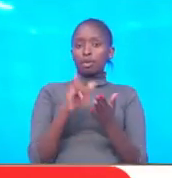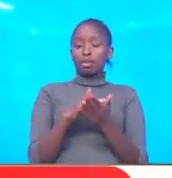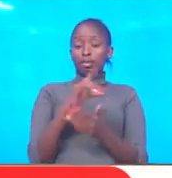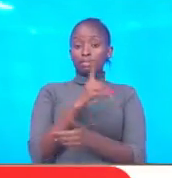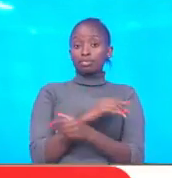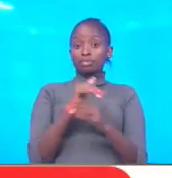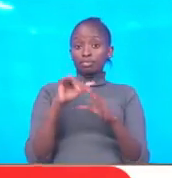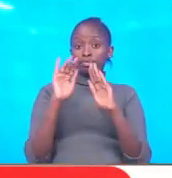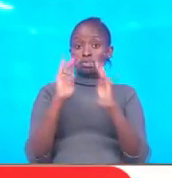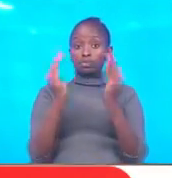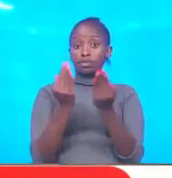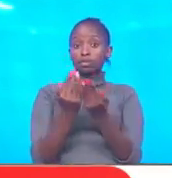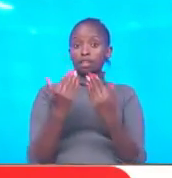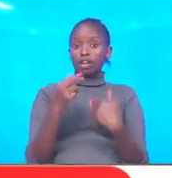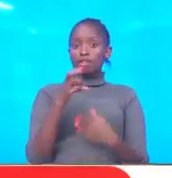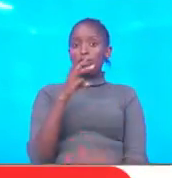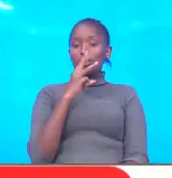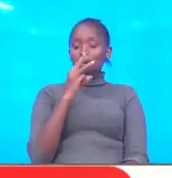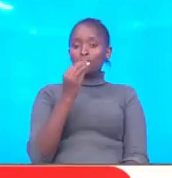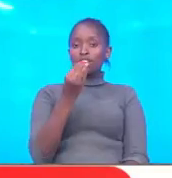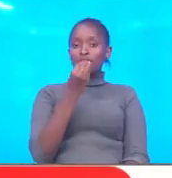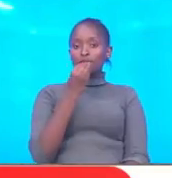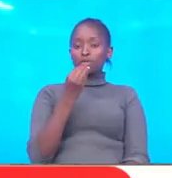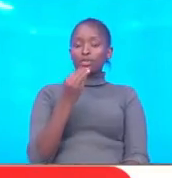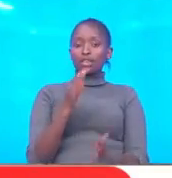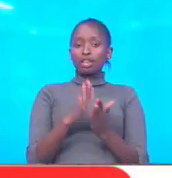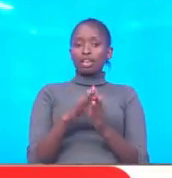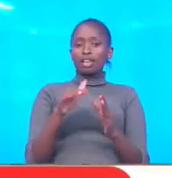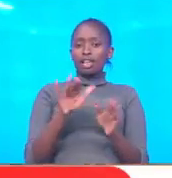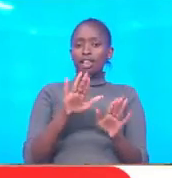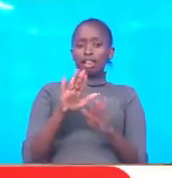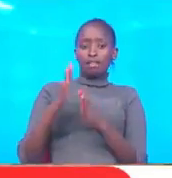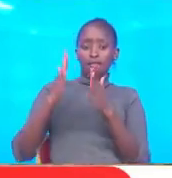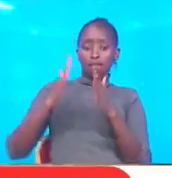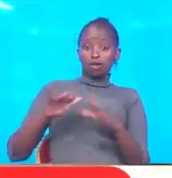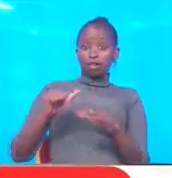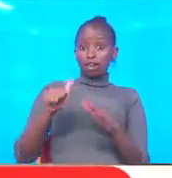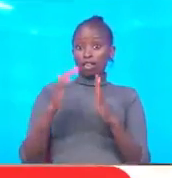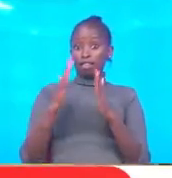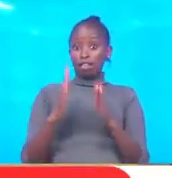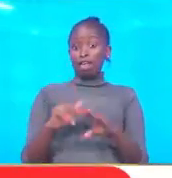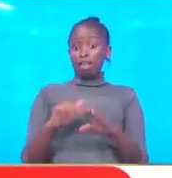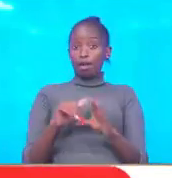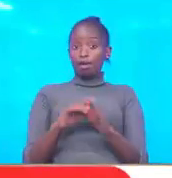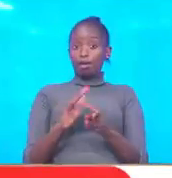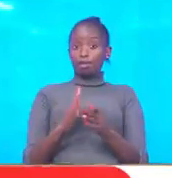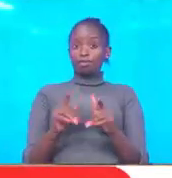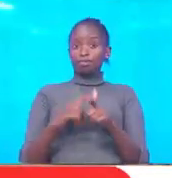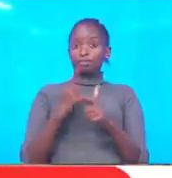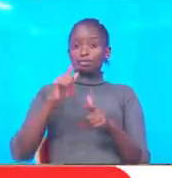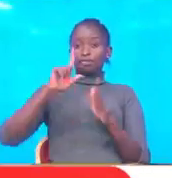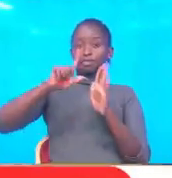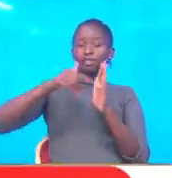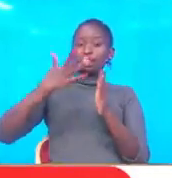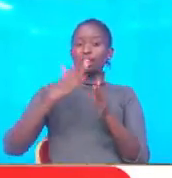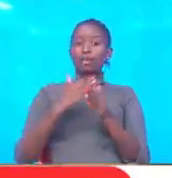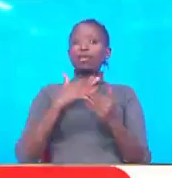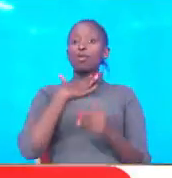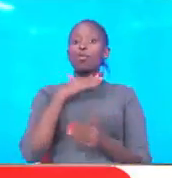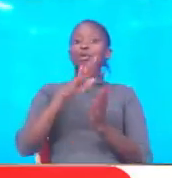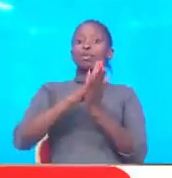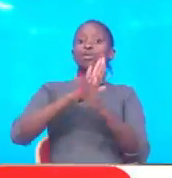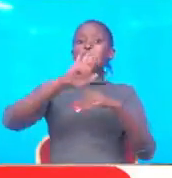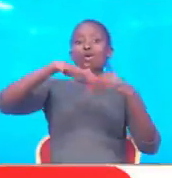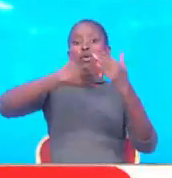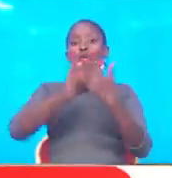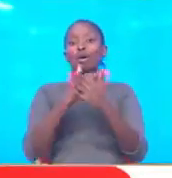ni uhai, maji ni chakula na asiachwe yeyote nyuma, wadau wanatoa wito kwa serikali kuweka mikakati thabiti